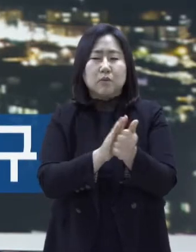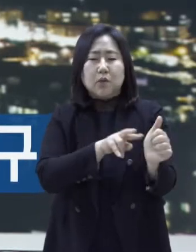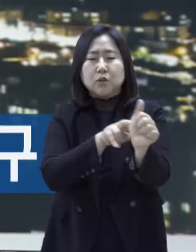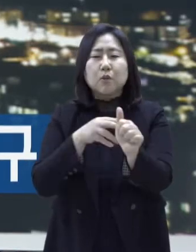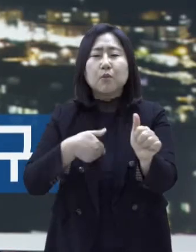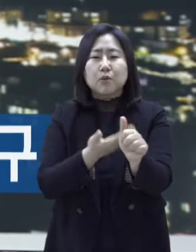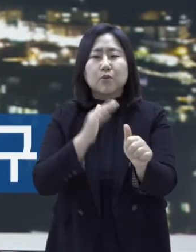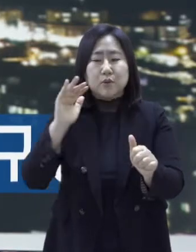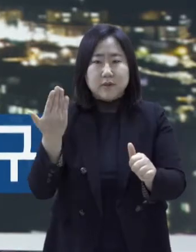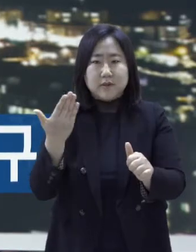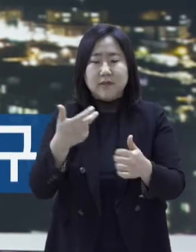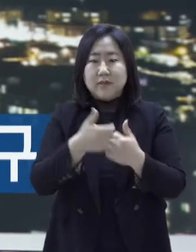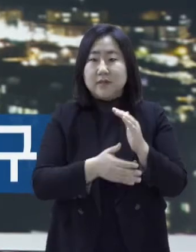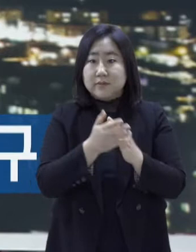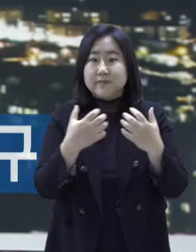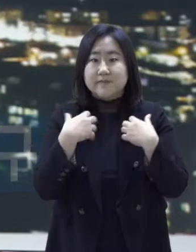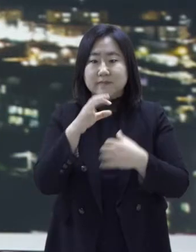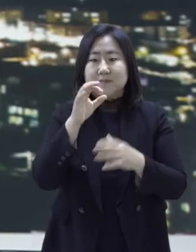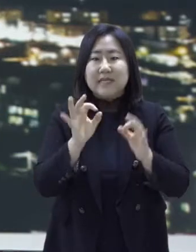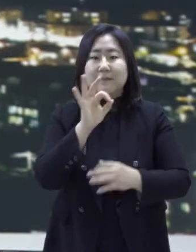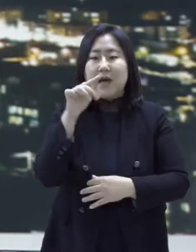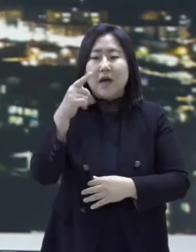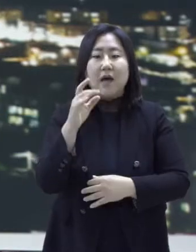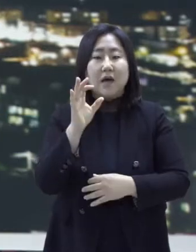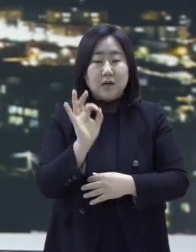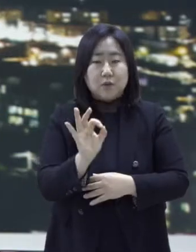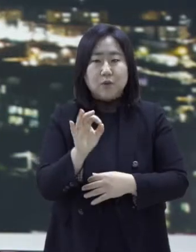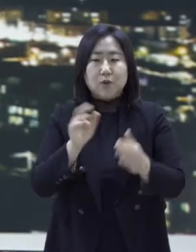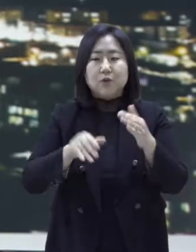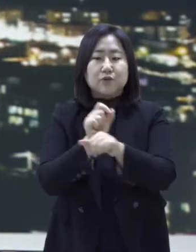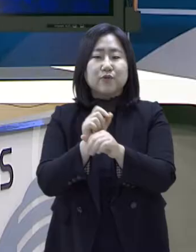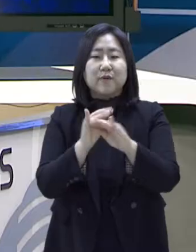지금까지 생생 지구촌이었습니다.